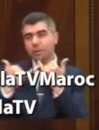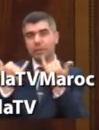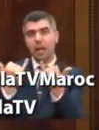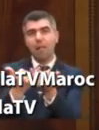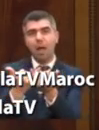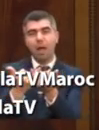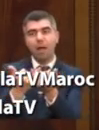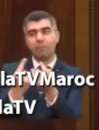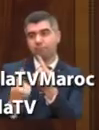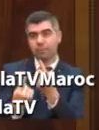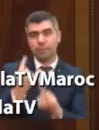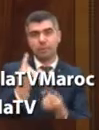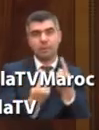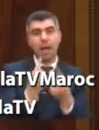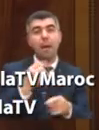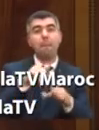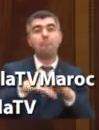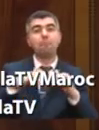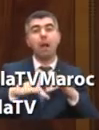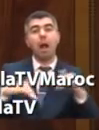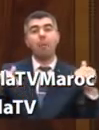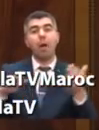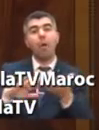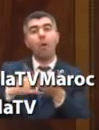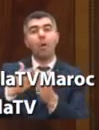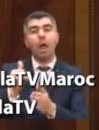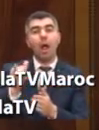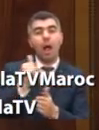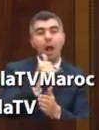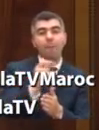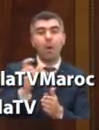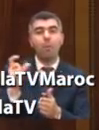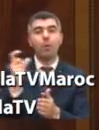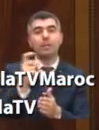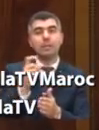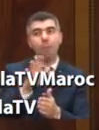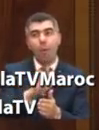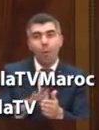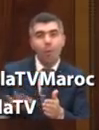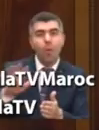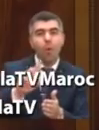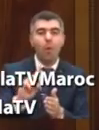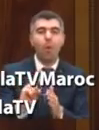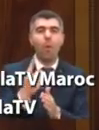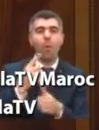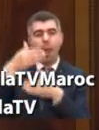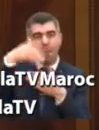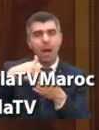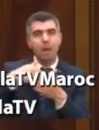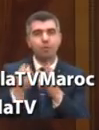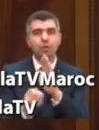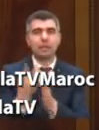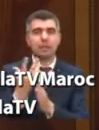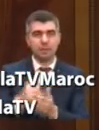طالب بها ممثل البرلمانات العربية والإسلامية. سيد الرئيس، إننا في